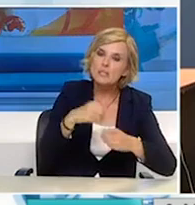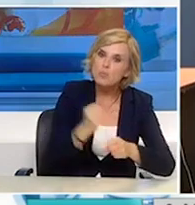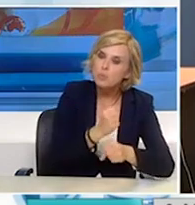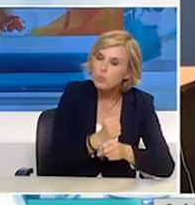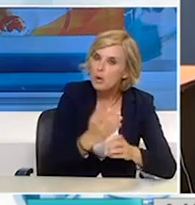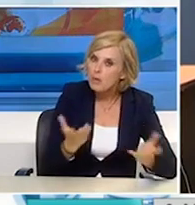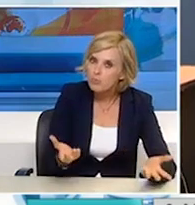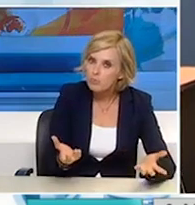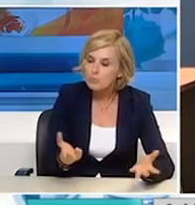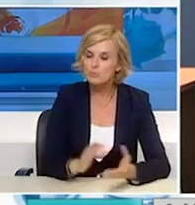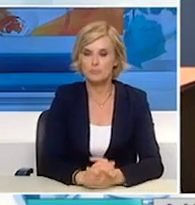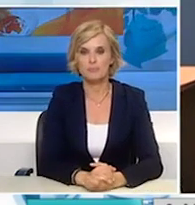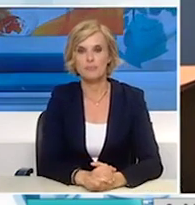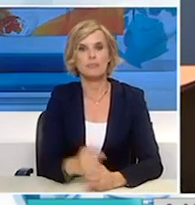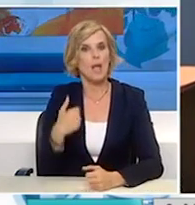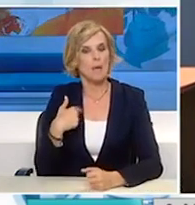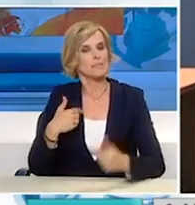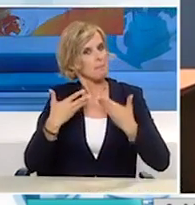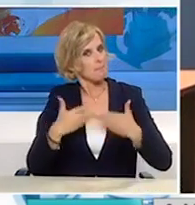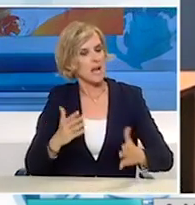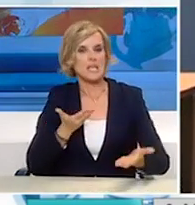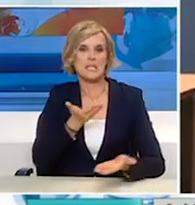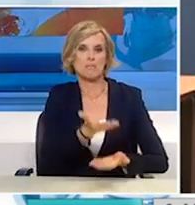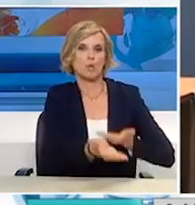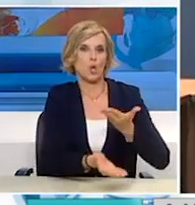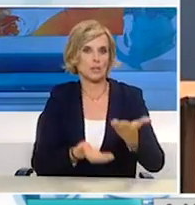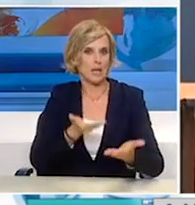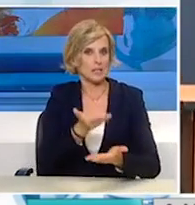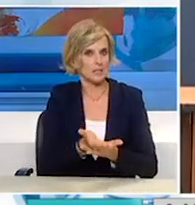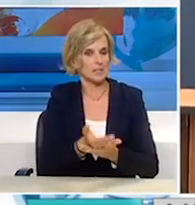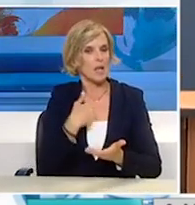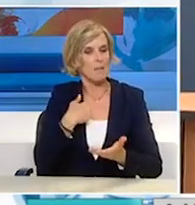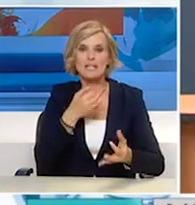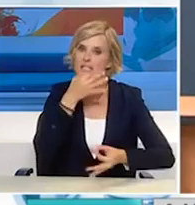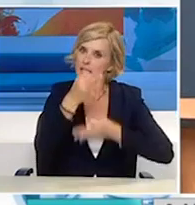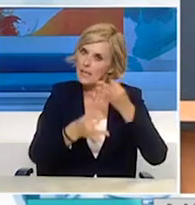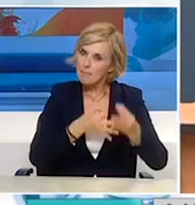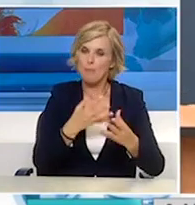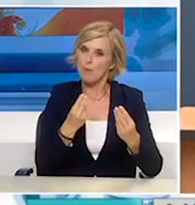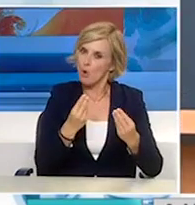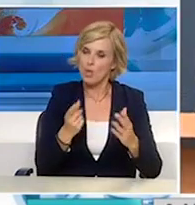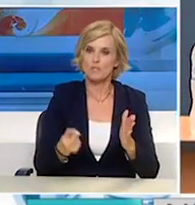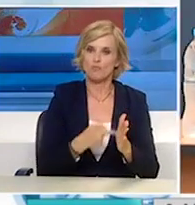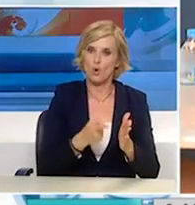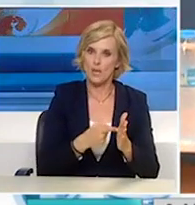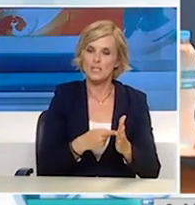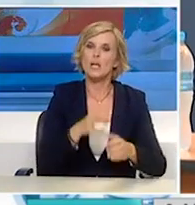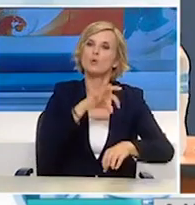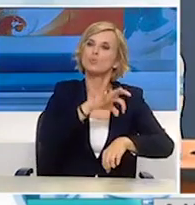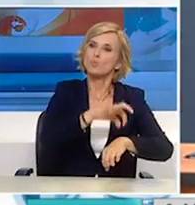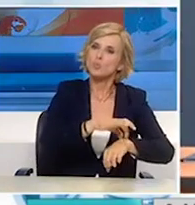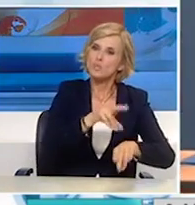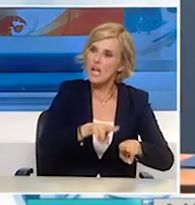Κοιτάξτε, έχουμε κάνει εισηγήσεις και έχουμε σαν Επιτροπή εισηγηθεί θεραπευτικούς αλγόριθμους και για τους ασθενείς